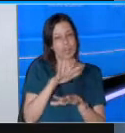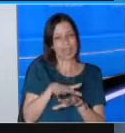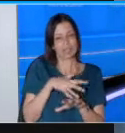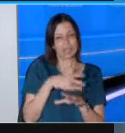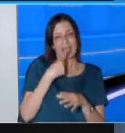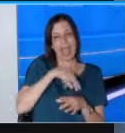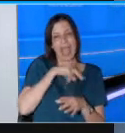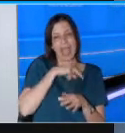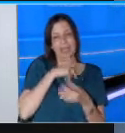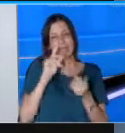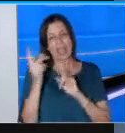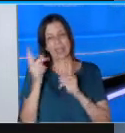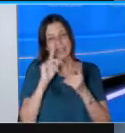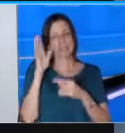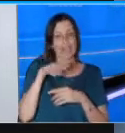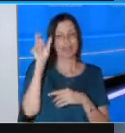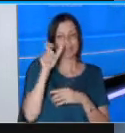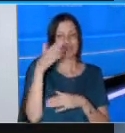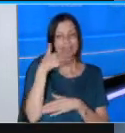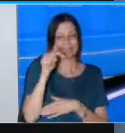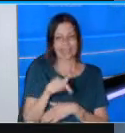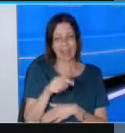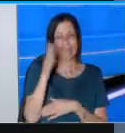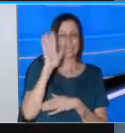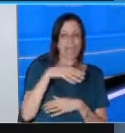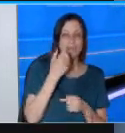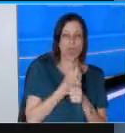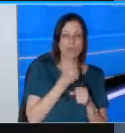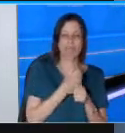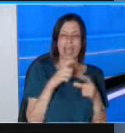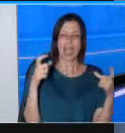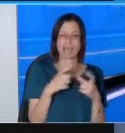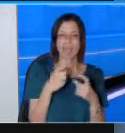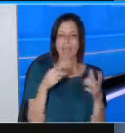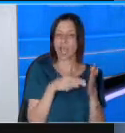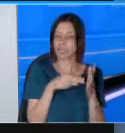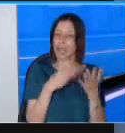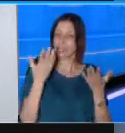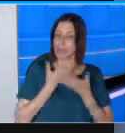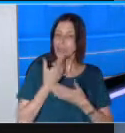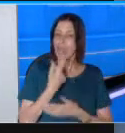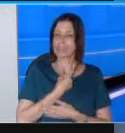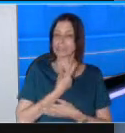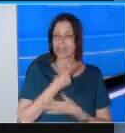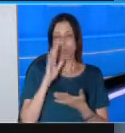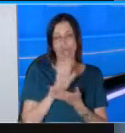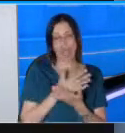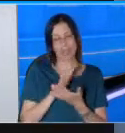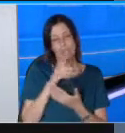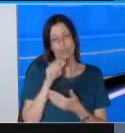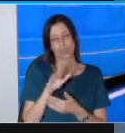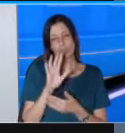אחריות הדדית גם לאזרחי מדינת ישראל וגם לעובדי חברת חשמל, קיבלנו על עצמנו את ההחלטה